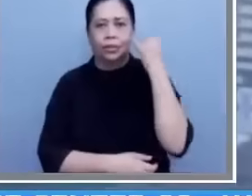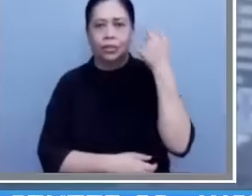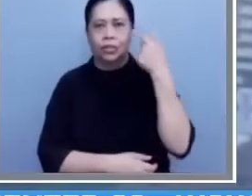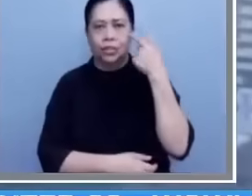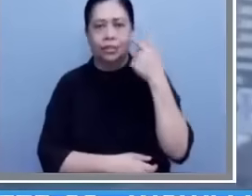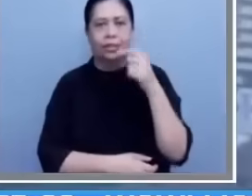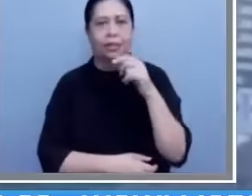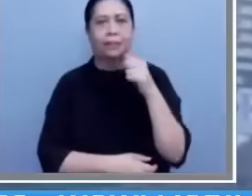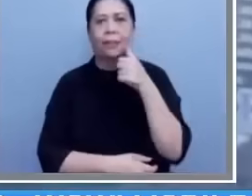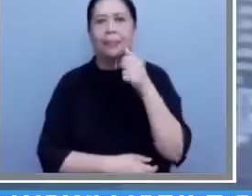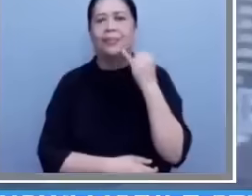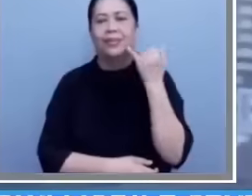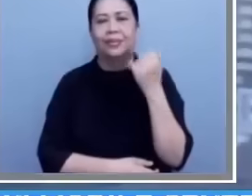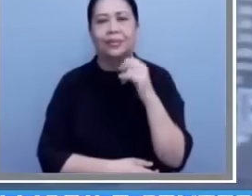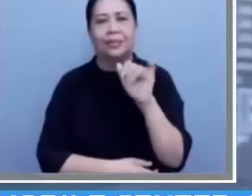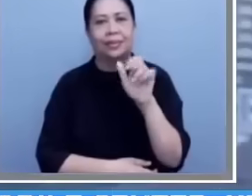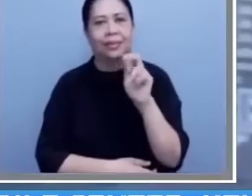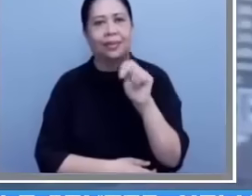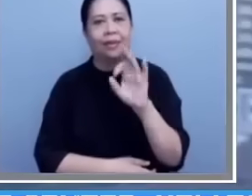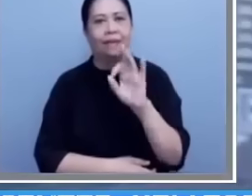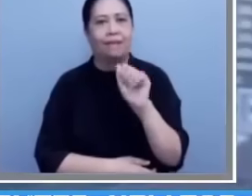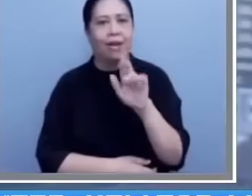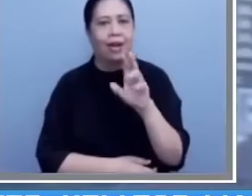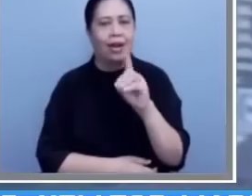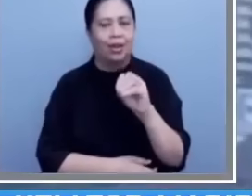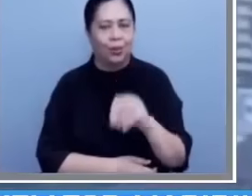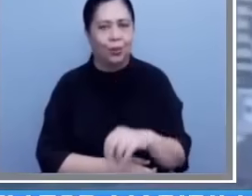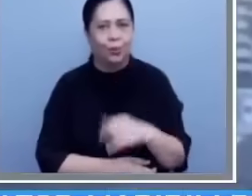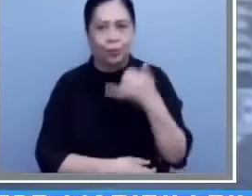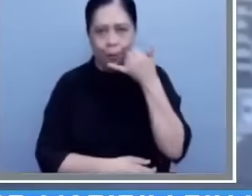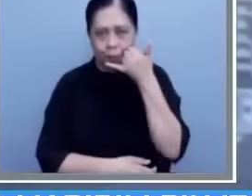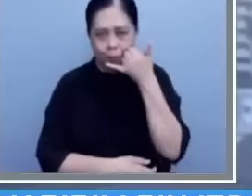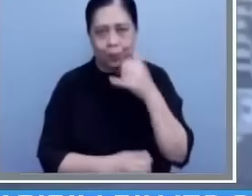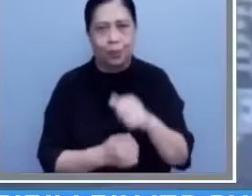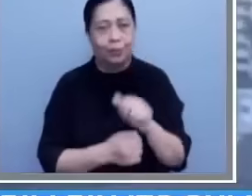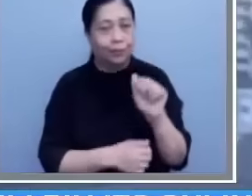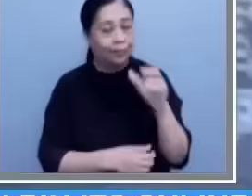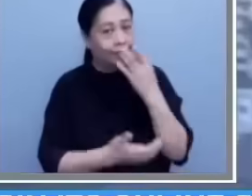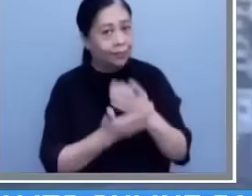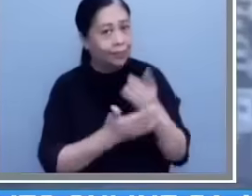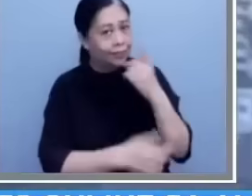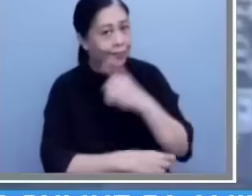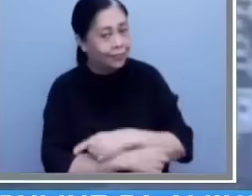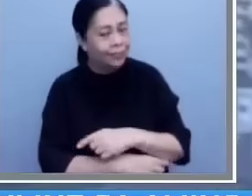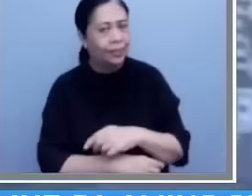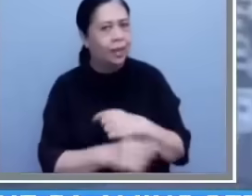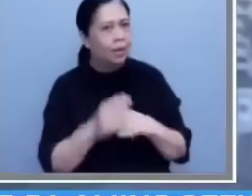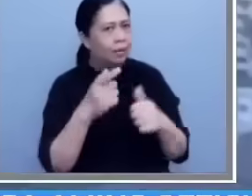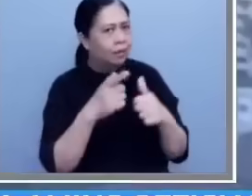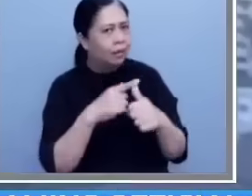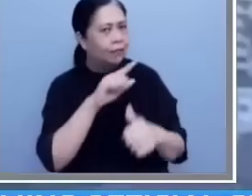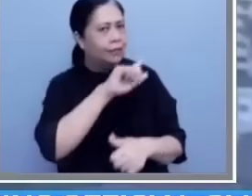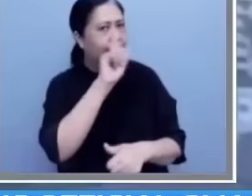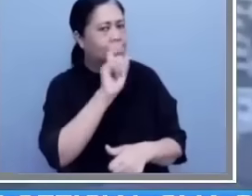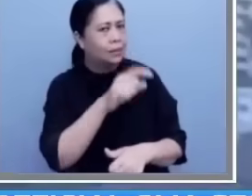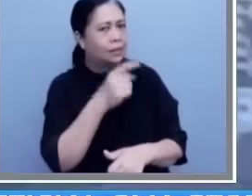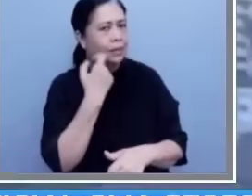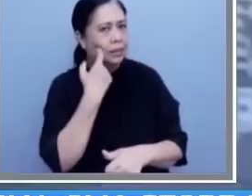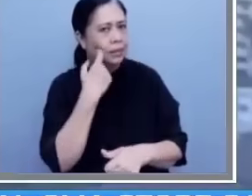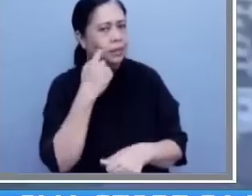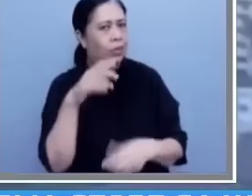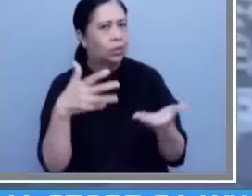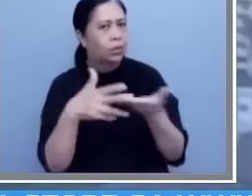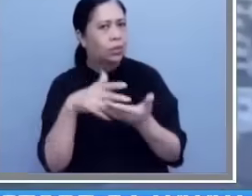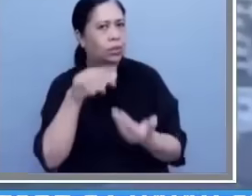welcome sa baritang hali. Magandang umaga po, Sir Rafi. Opo, unahin ko lang po muna yung naunang kaso kung saan may